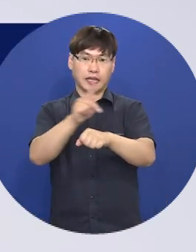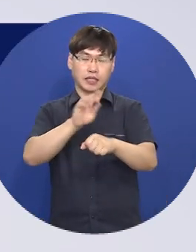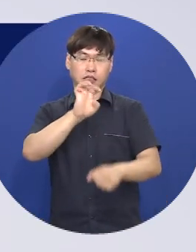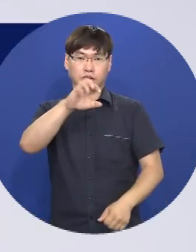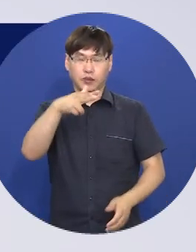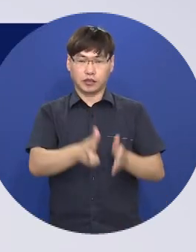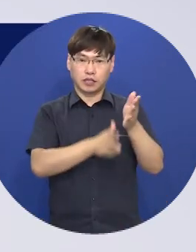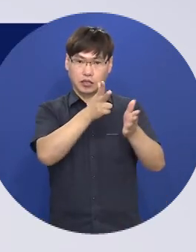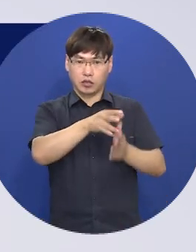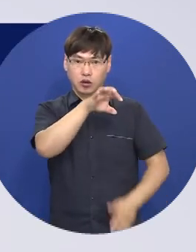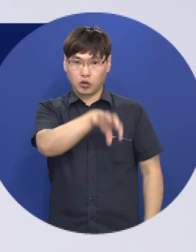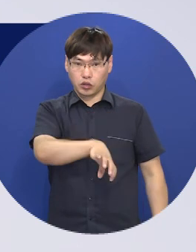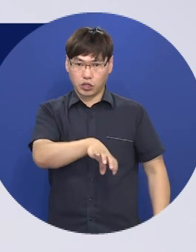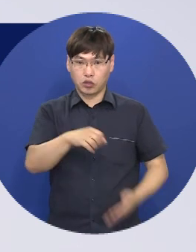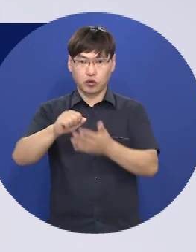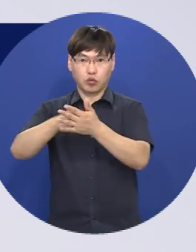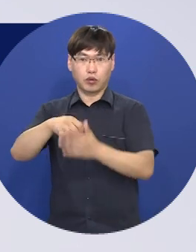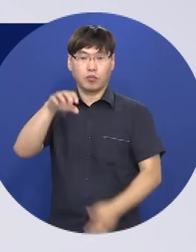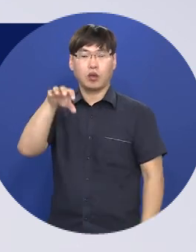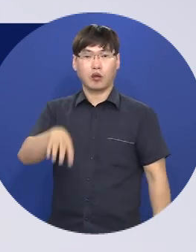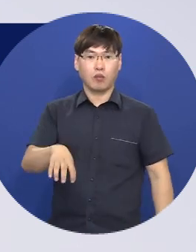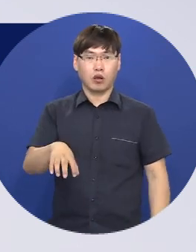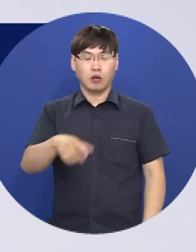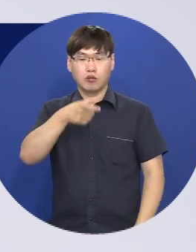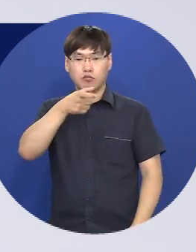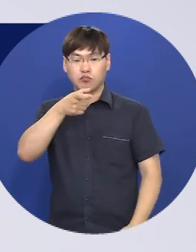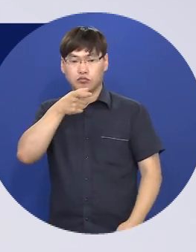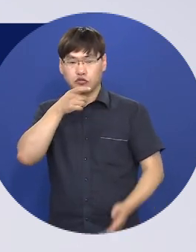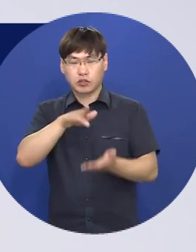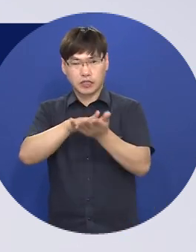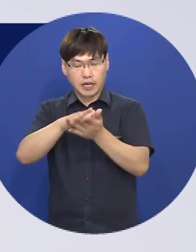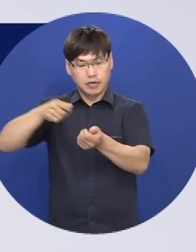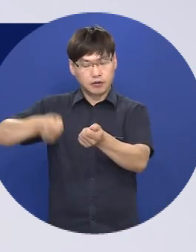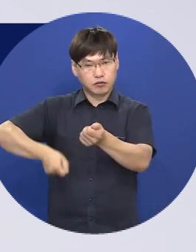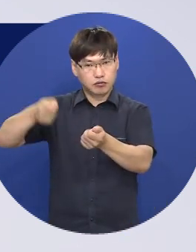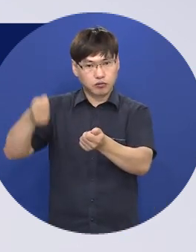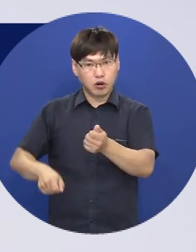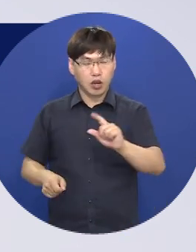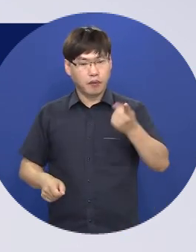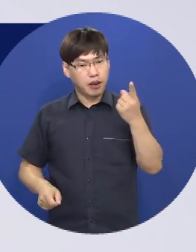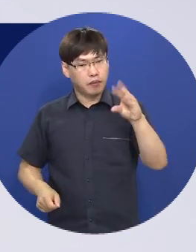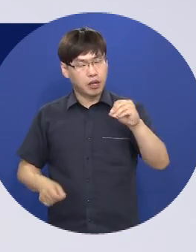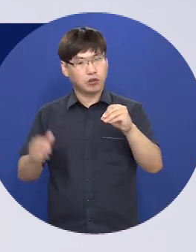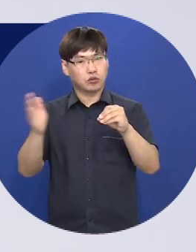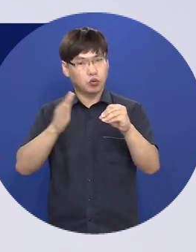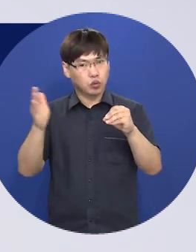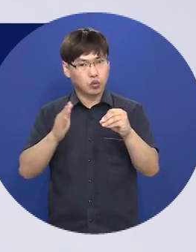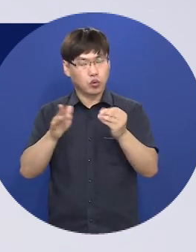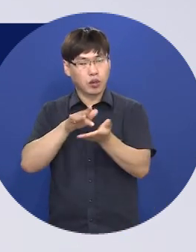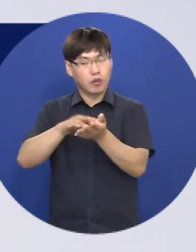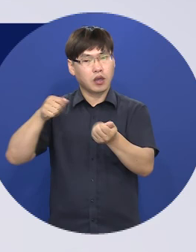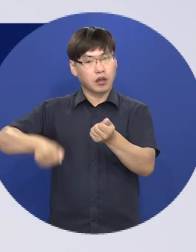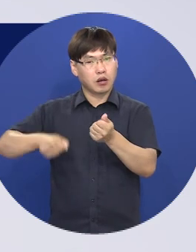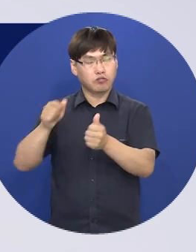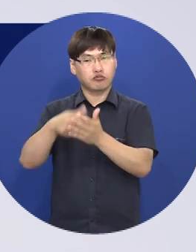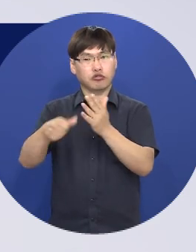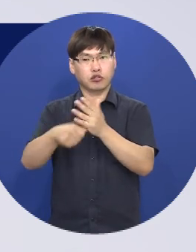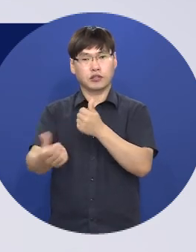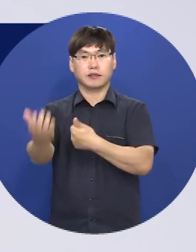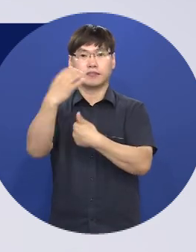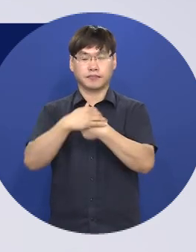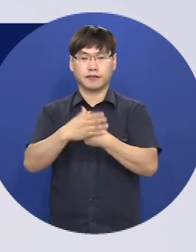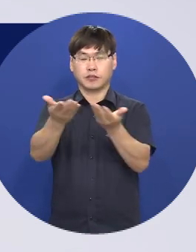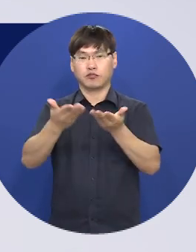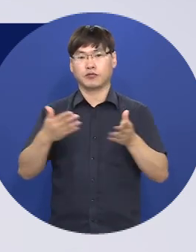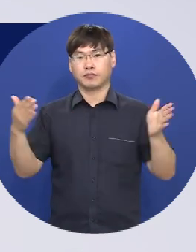KTX 평창역이 지난 9일 용평면 사무소에 분무기 3종과 소독약품 등 100만 원 상당의 코로나19 방역물품을